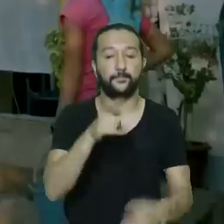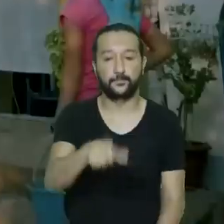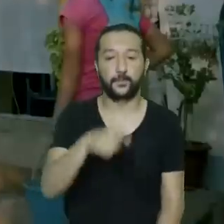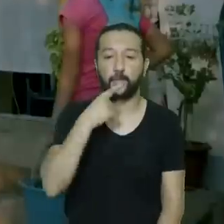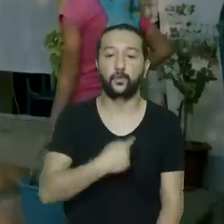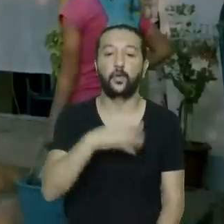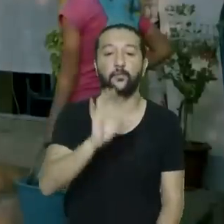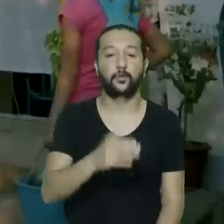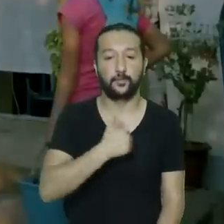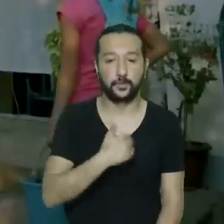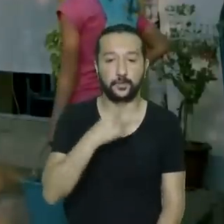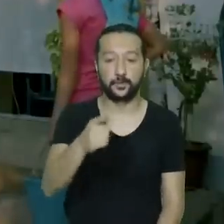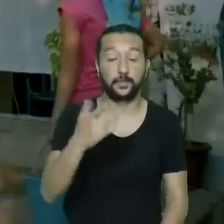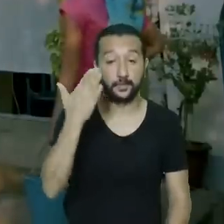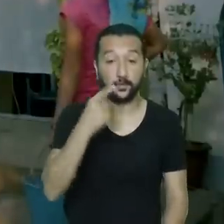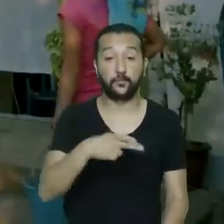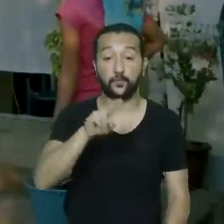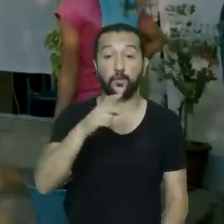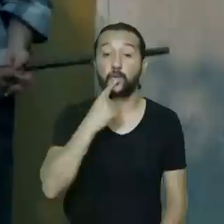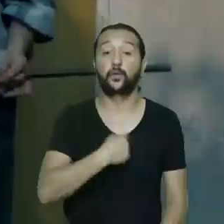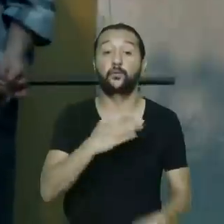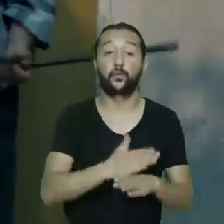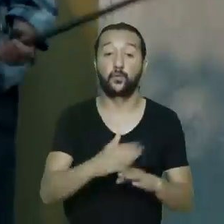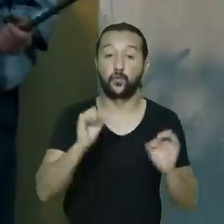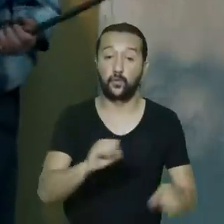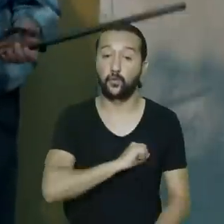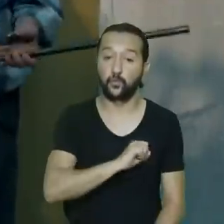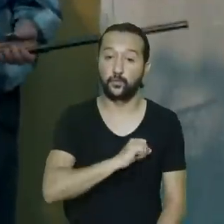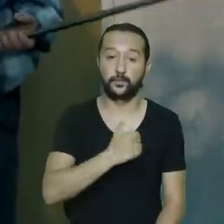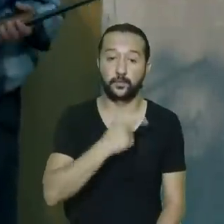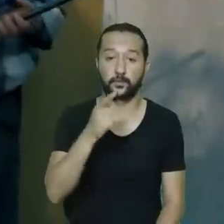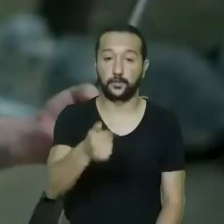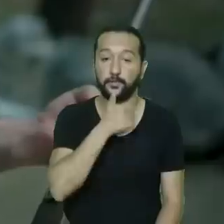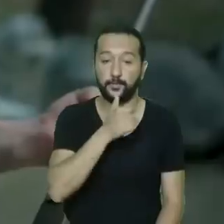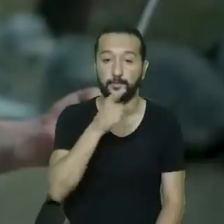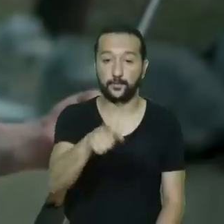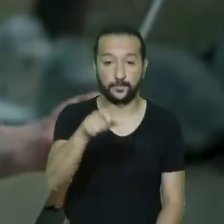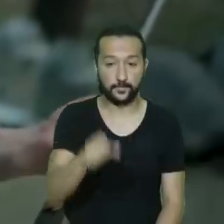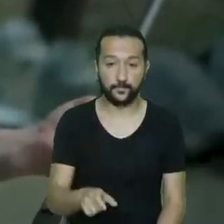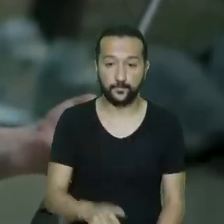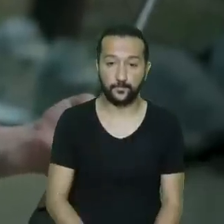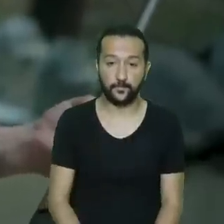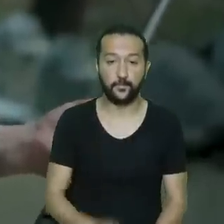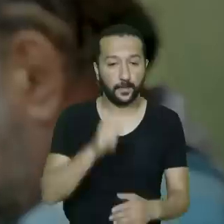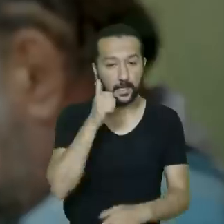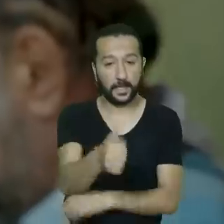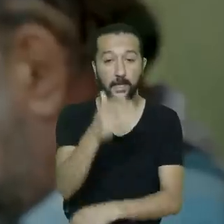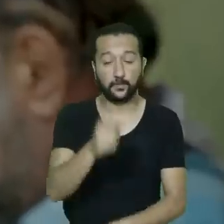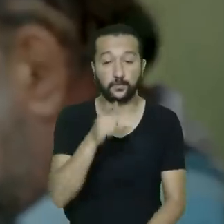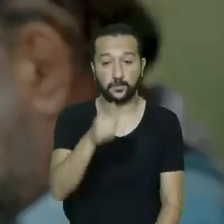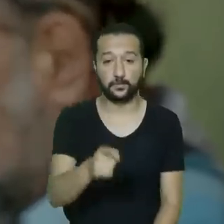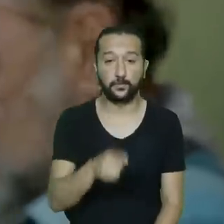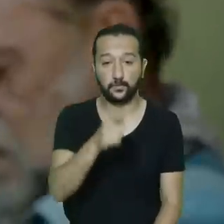ne söylemiyorsunuz bana ha? Tüfeğin boş olduğunu söylemiyorsunuz bana, öyle korkutuyorsunuz beni. Baba. Helal olsun lan